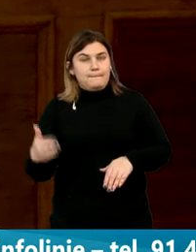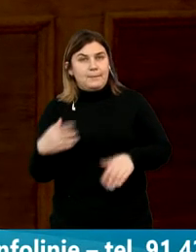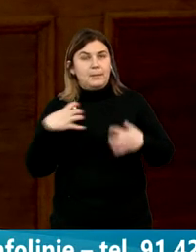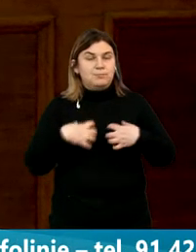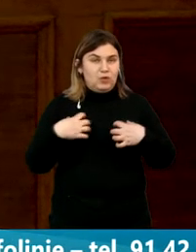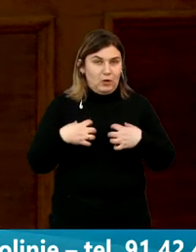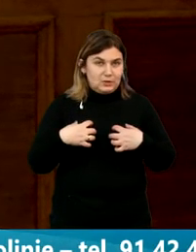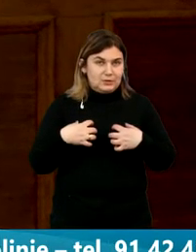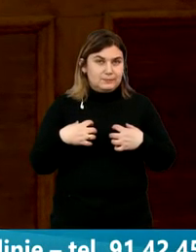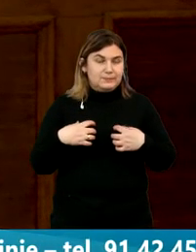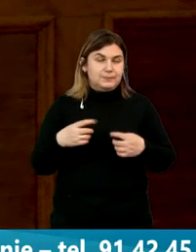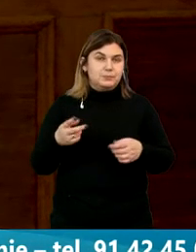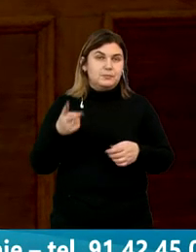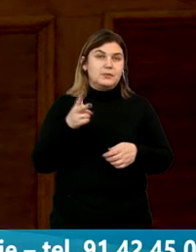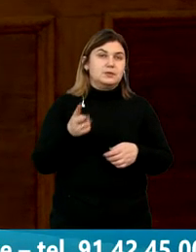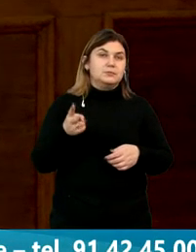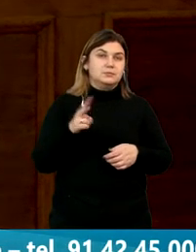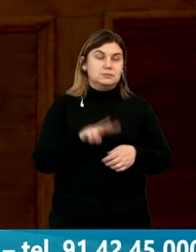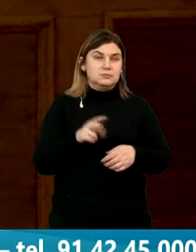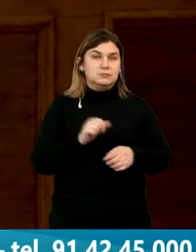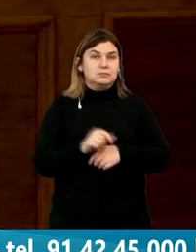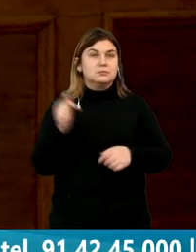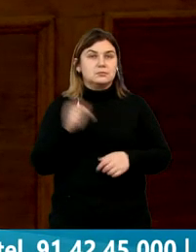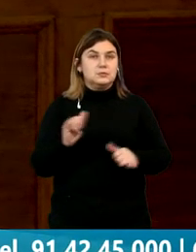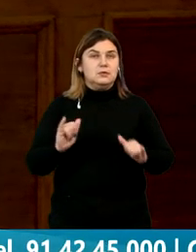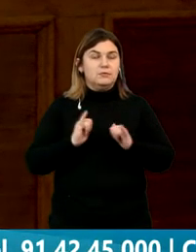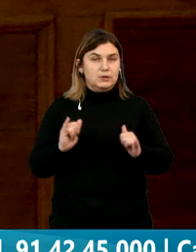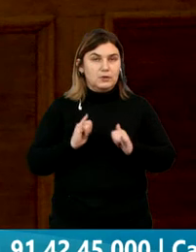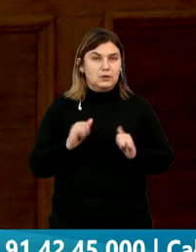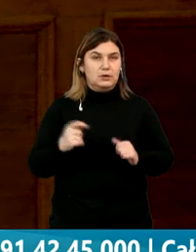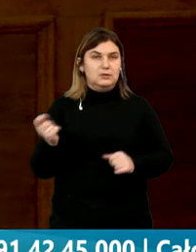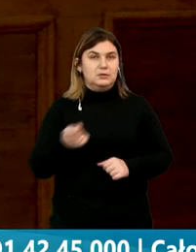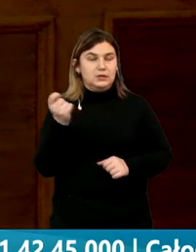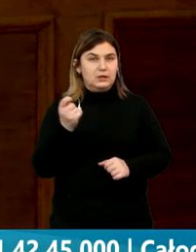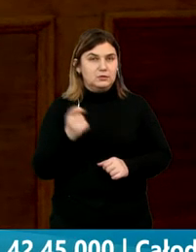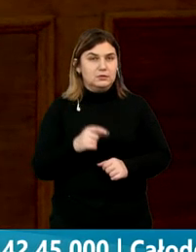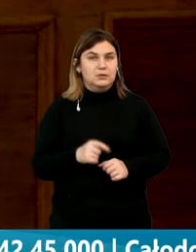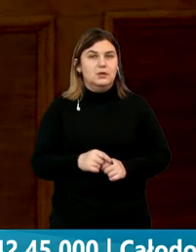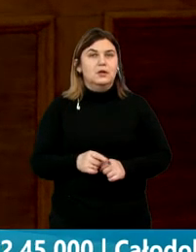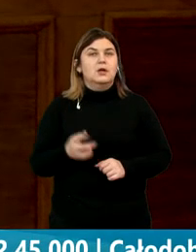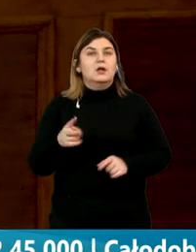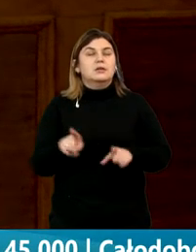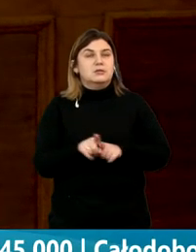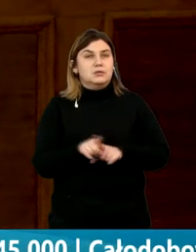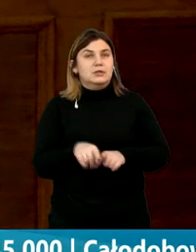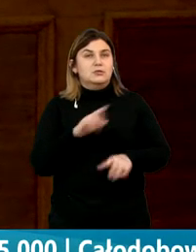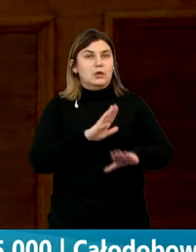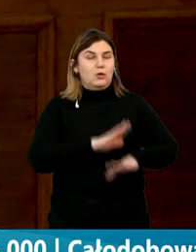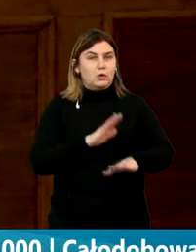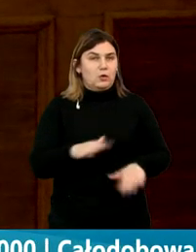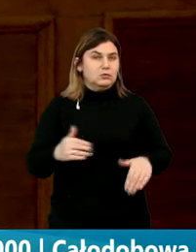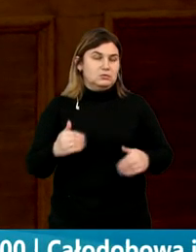przechodniów, którzy muszą w komfortowych warunkach, czy powinni w komfortowych warunkach poruszać się po chodniku, a z drugiej strony chcemy ochronić te drzewa,